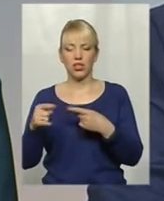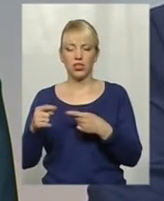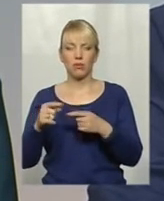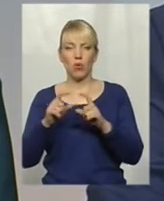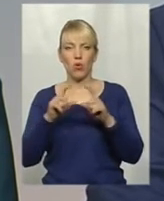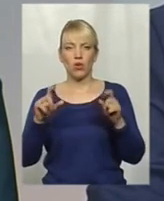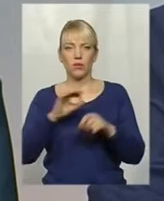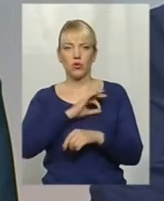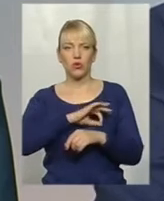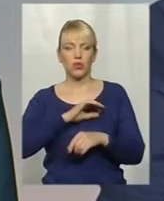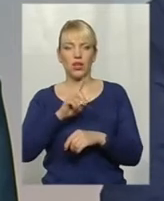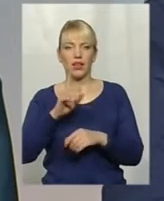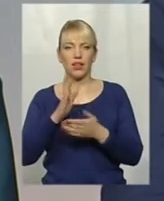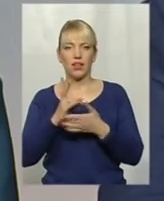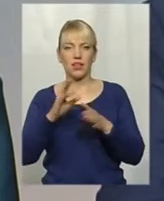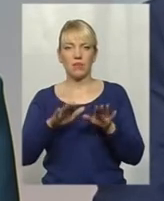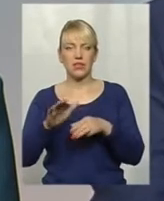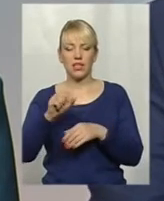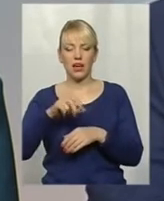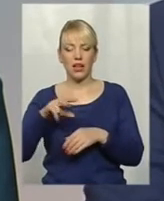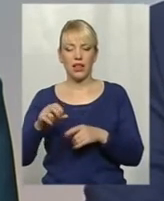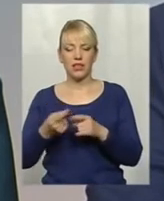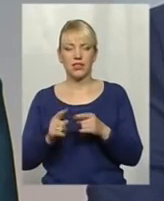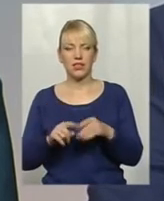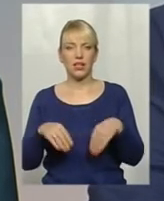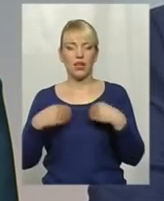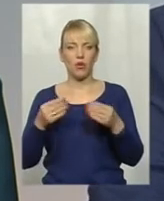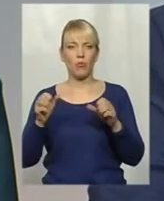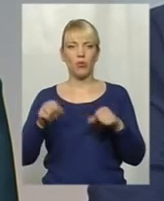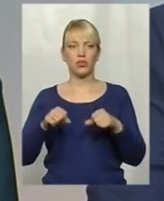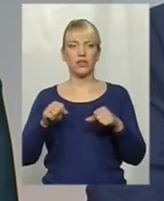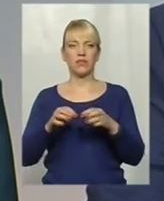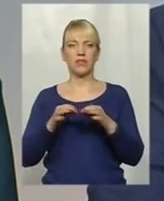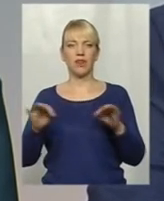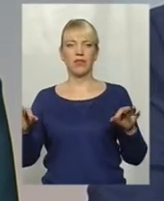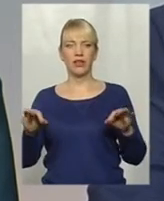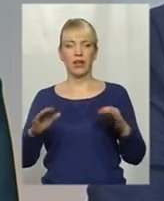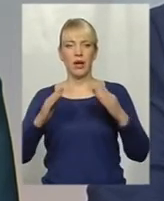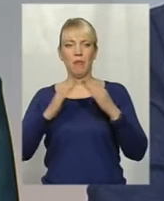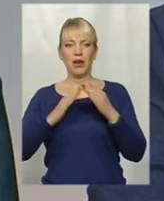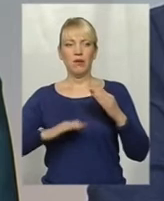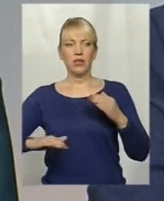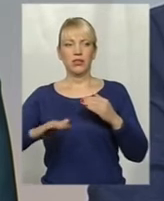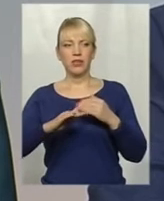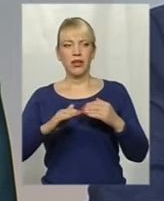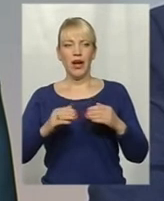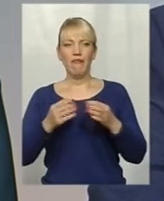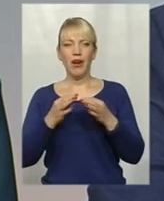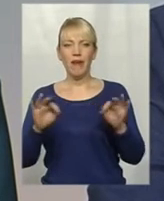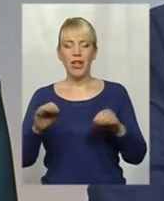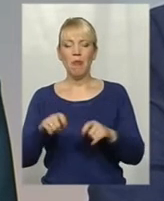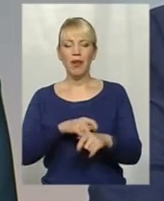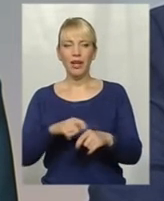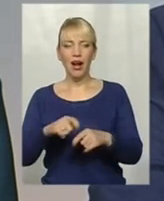які знаходяться на місцях, але це дало можливість вивільнити приміщення, вивільнити матеріальні